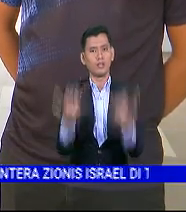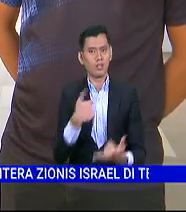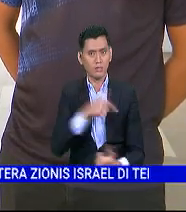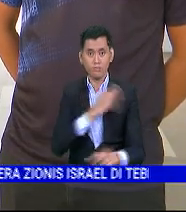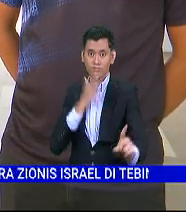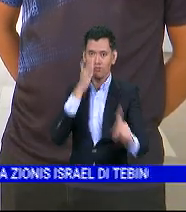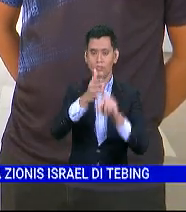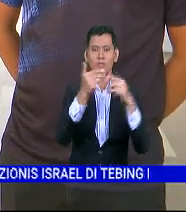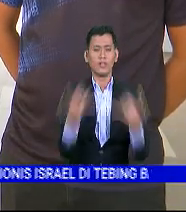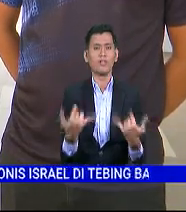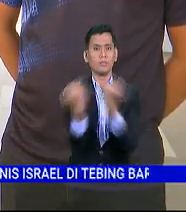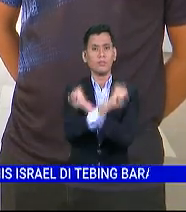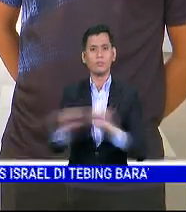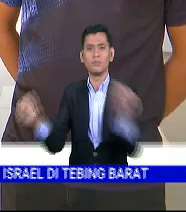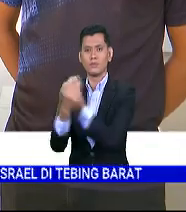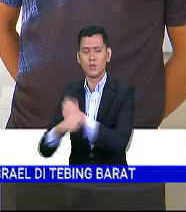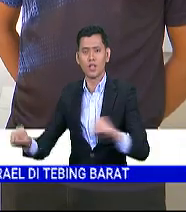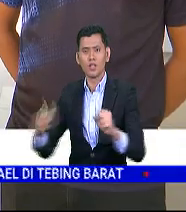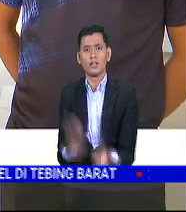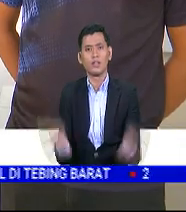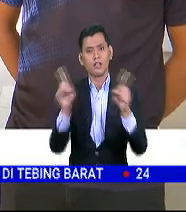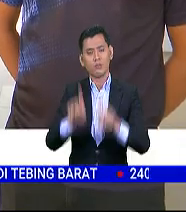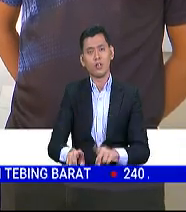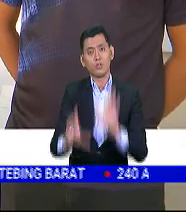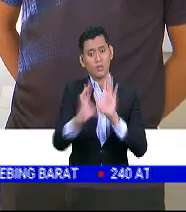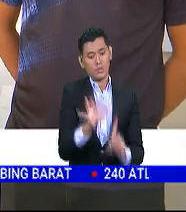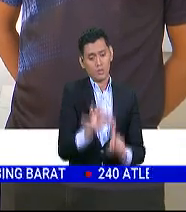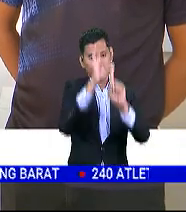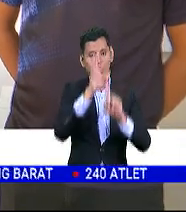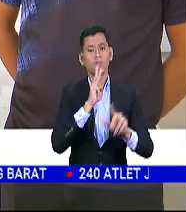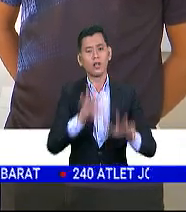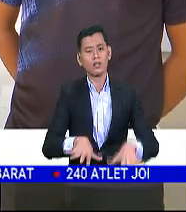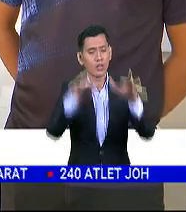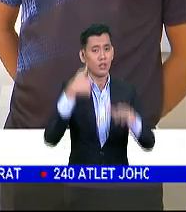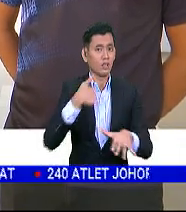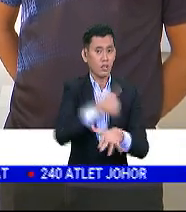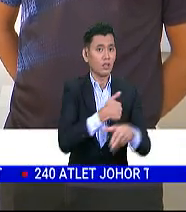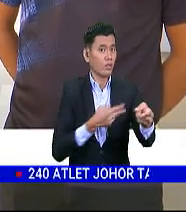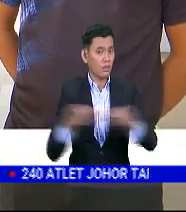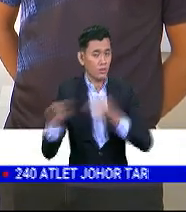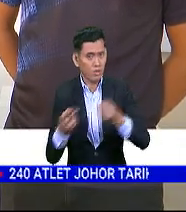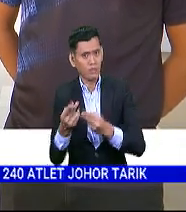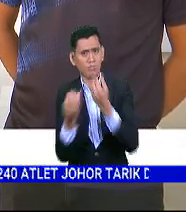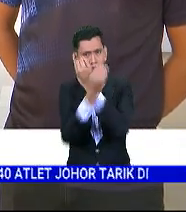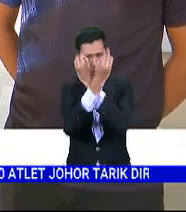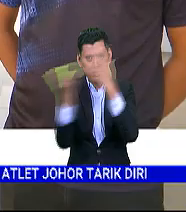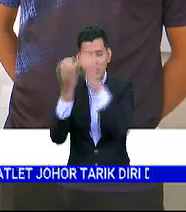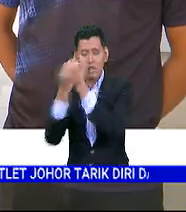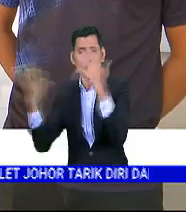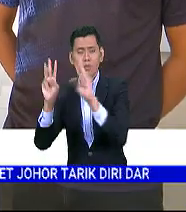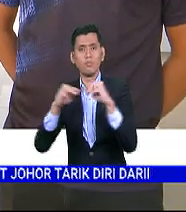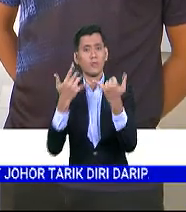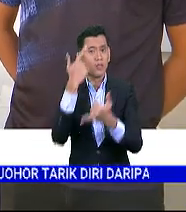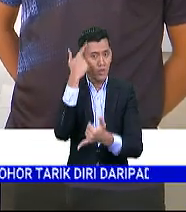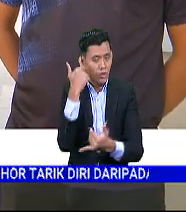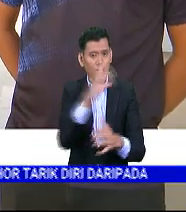kepada kesiapsiagaan bencana alam lah, khususnya banjir. Kita mengambil inisiatif untuk memberi penerangan supaya masyarakat ini mengambil maklum